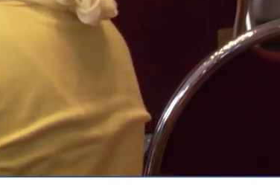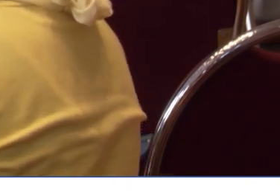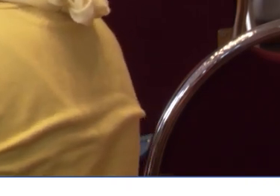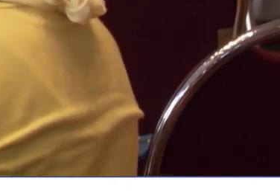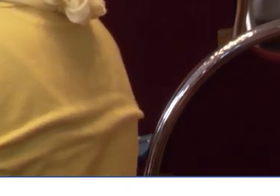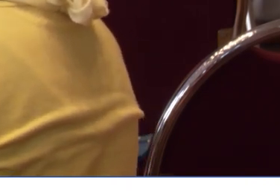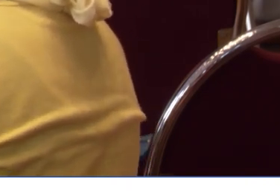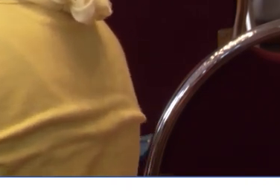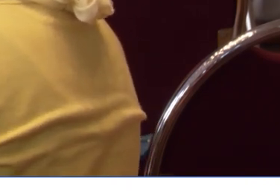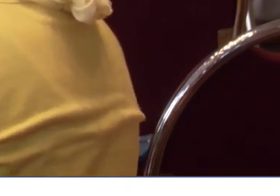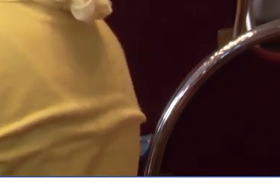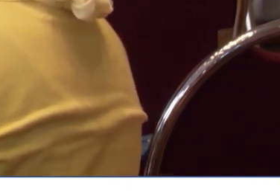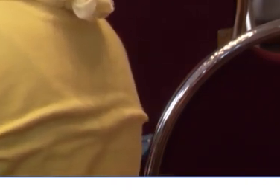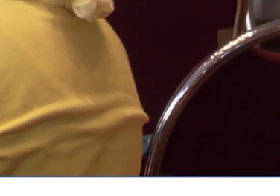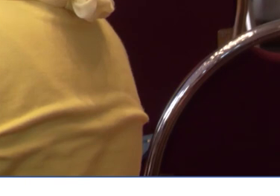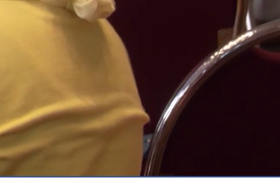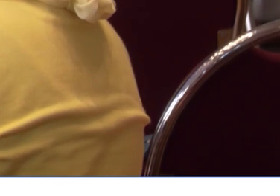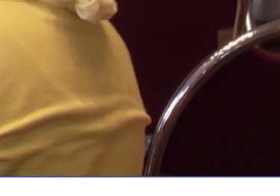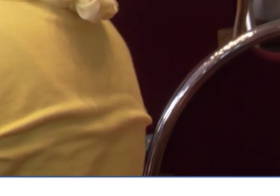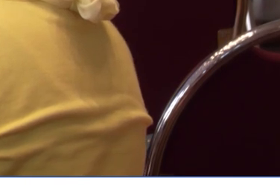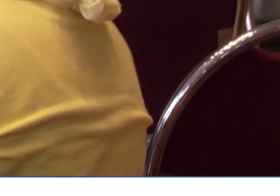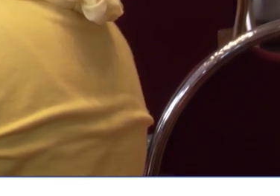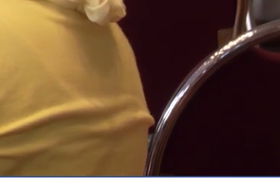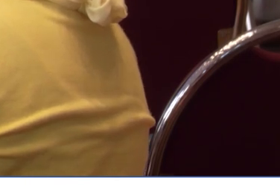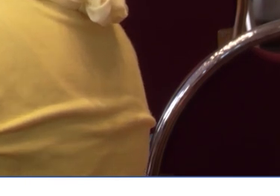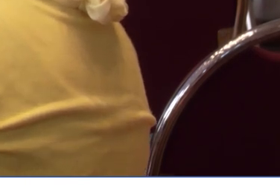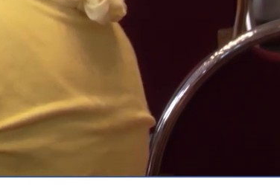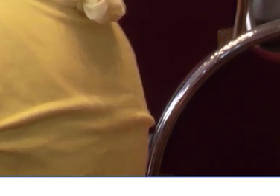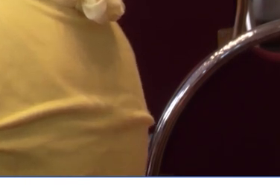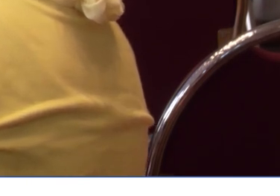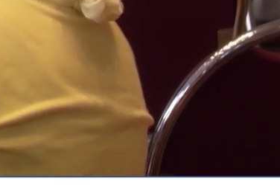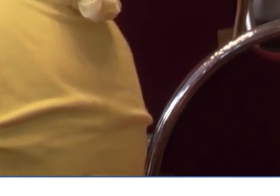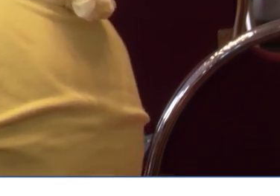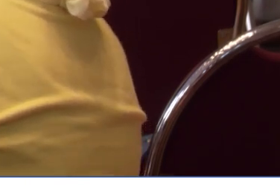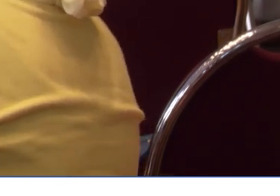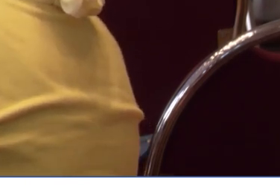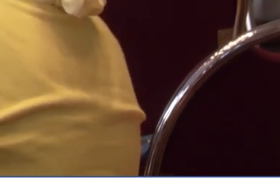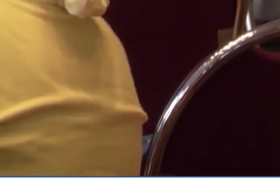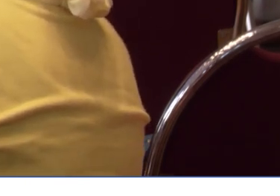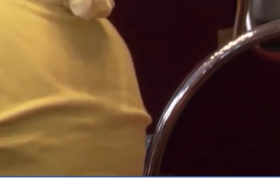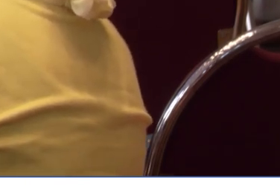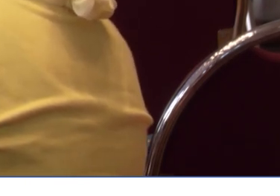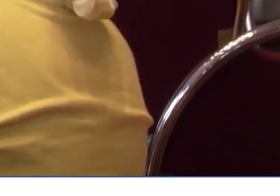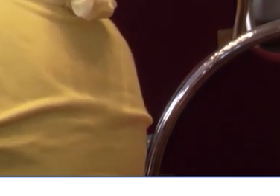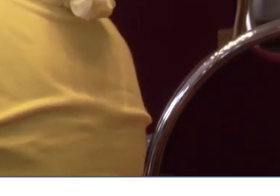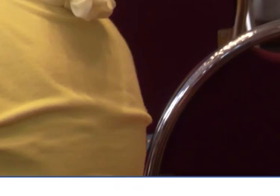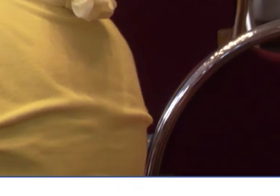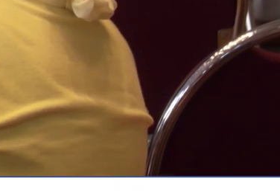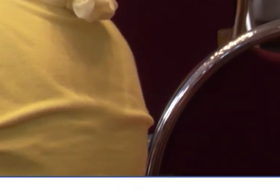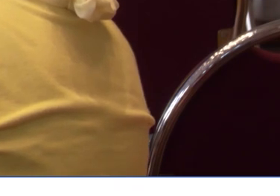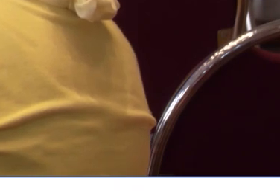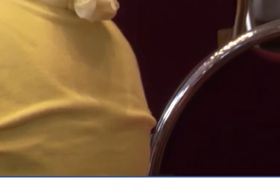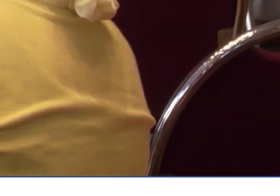Haushalt so viel machen da brauchen wir die elternassistenz nicht mehr dass das Mädel seit Anfang an in der